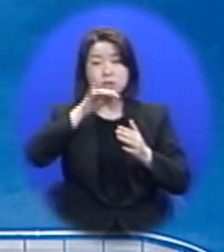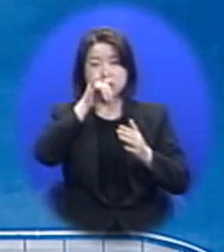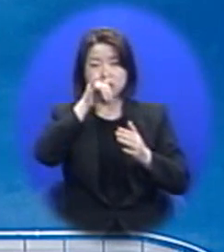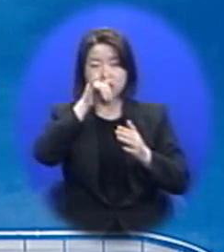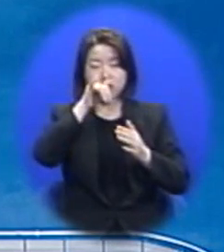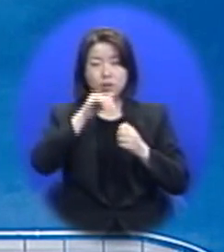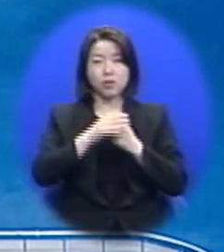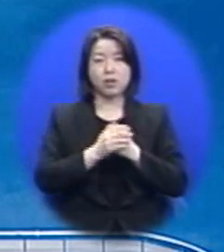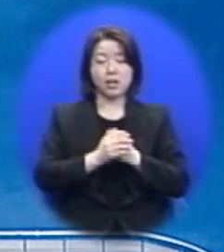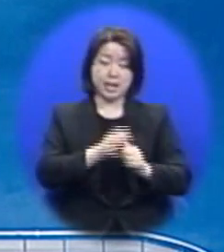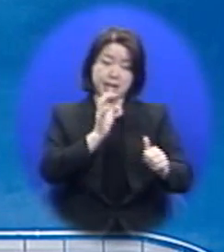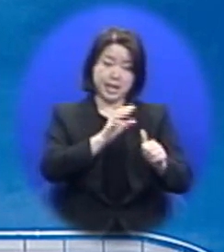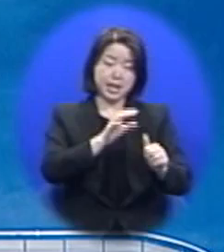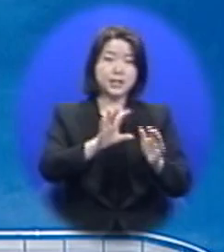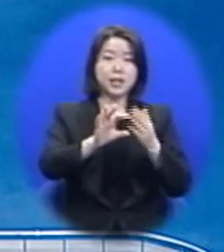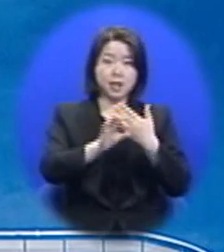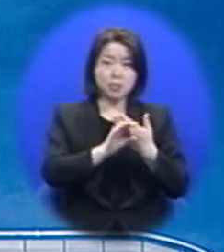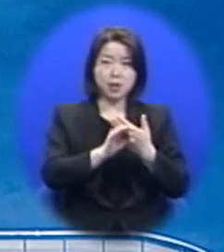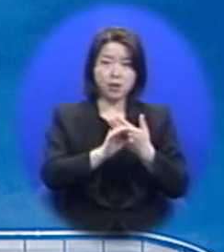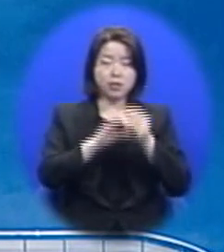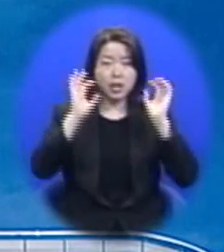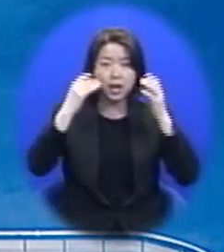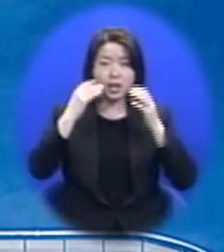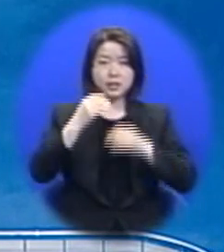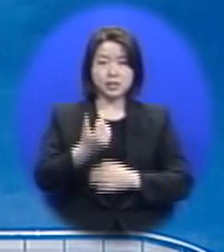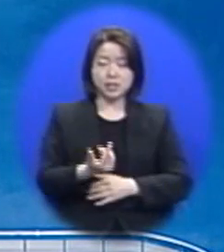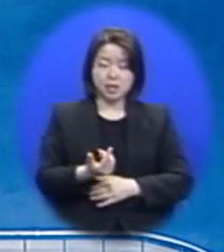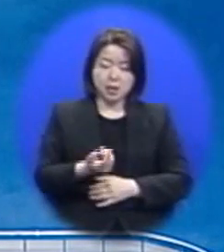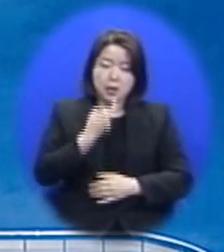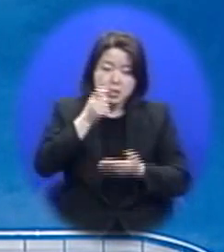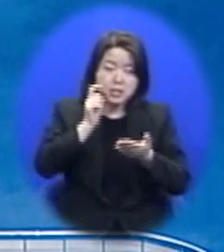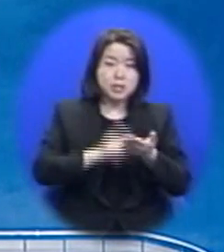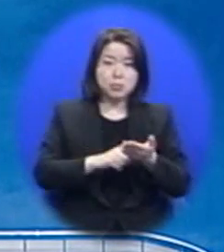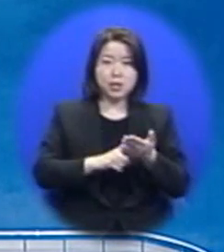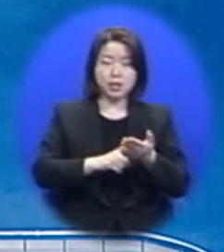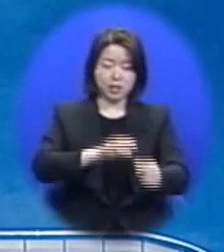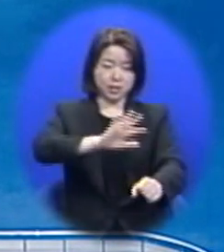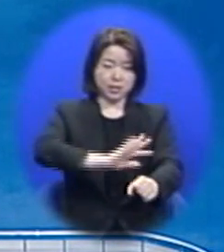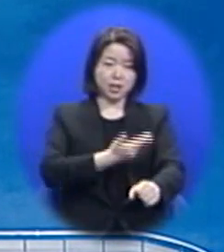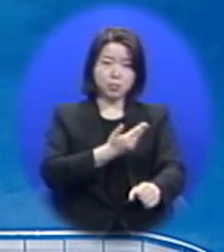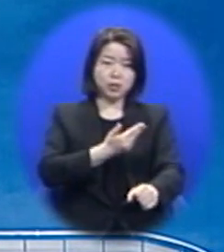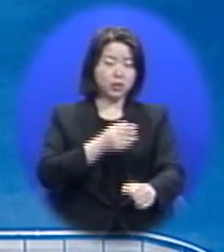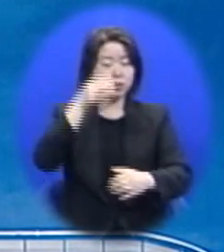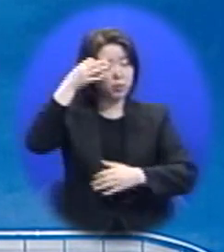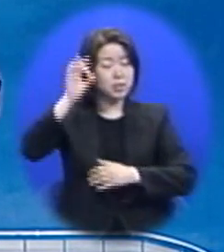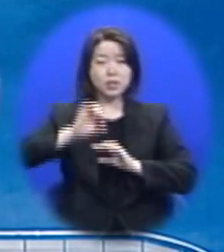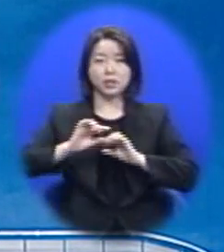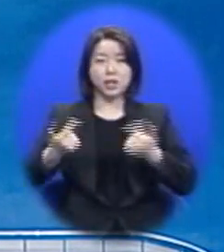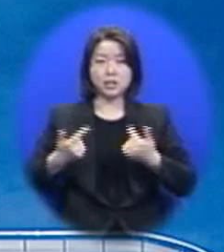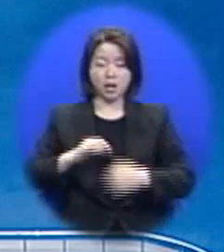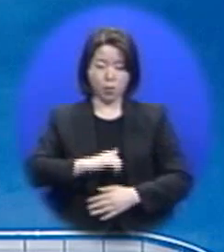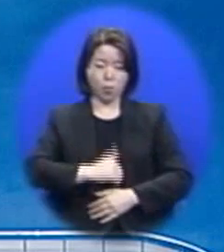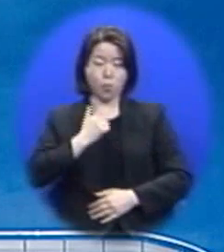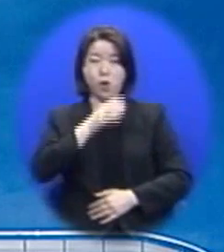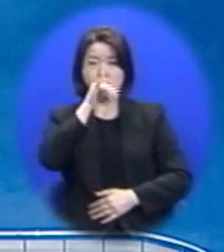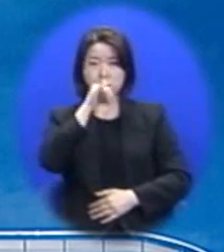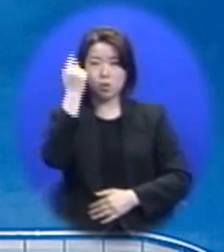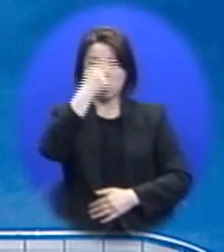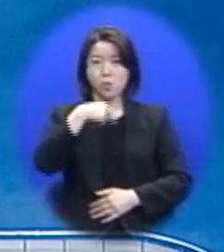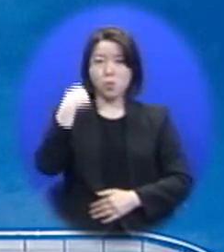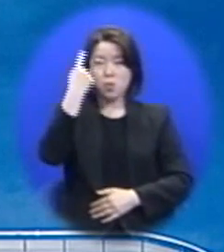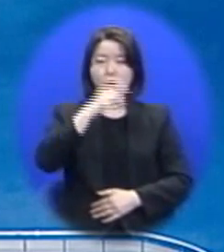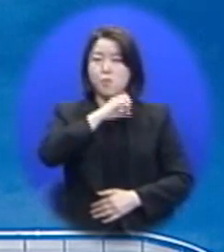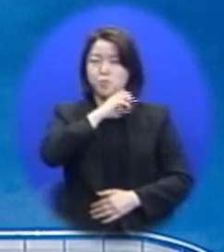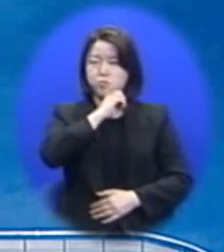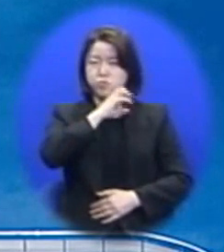아이들이 잘못했다고 금방 잘못 인정하지 않고 화를 내는 거예요. 얼굴에 벌써